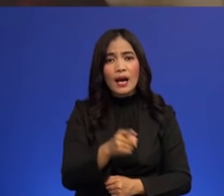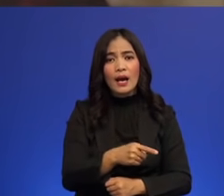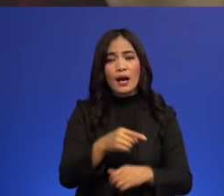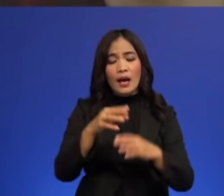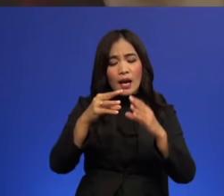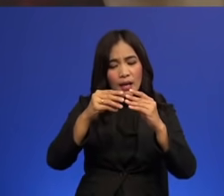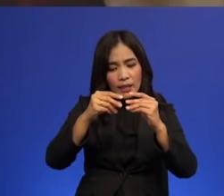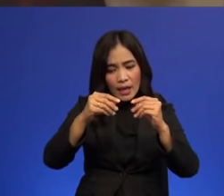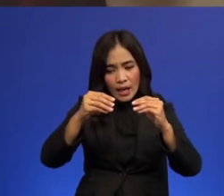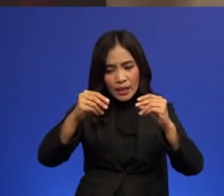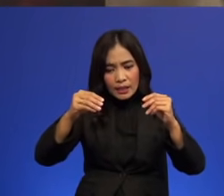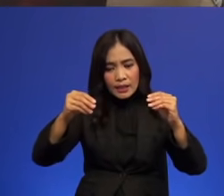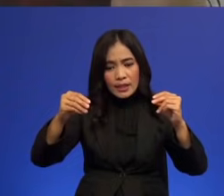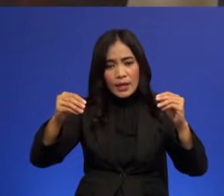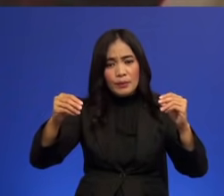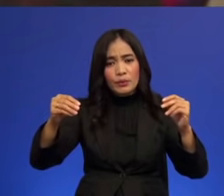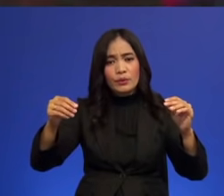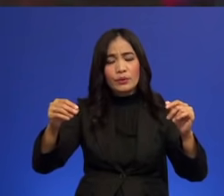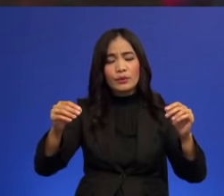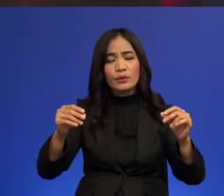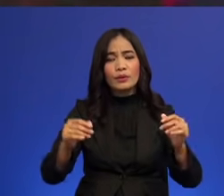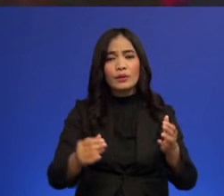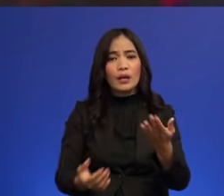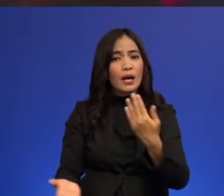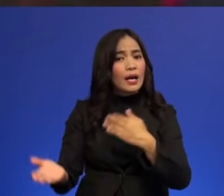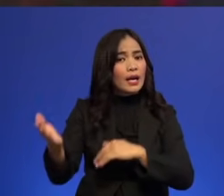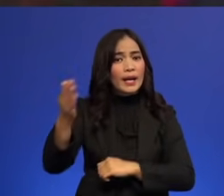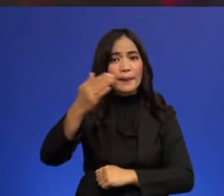Sesungguhnya dari debu